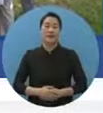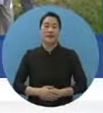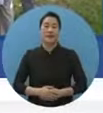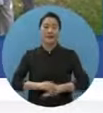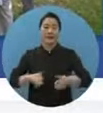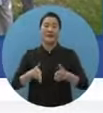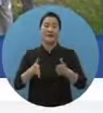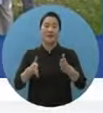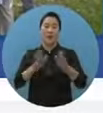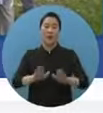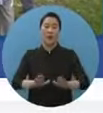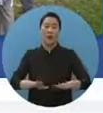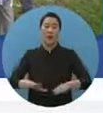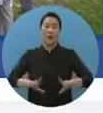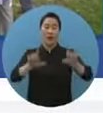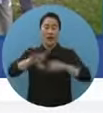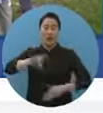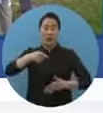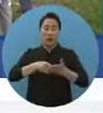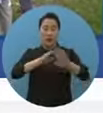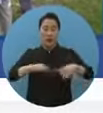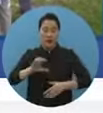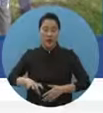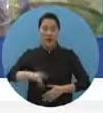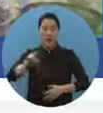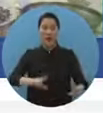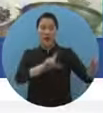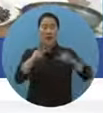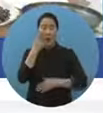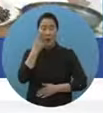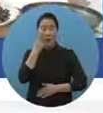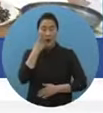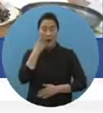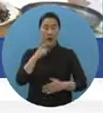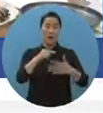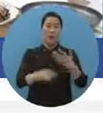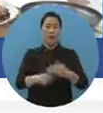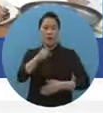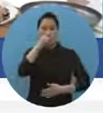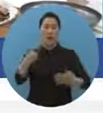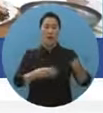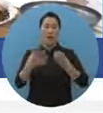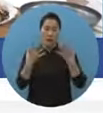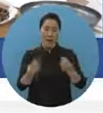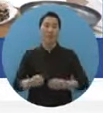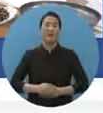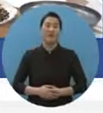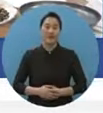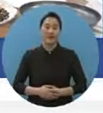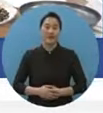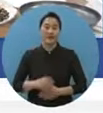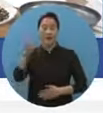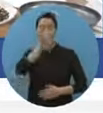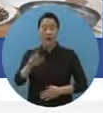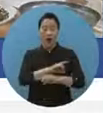전라남도가 올해 처음 추진한 인 전남에서 먼저 살아보기 농촌 용 프로그램이 좋은 반응을 얻고 있습니다 전국